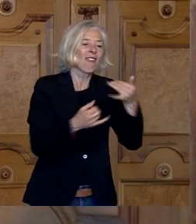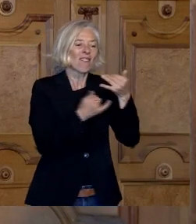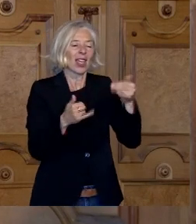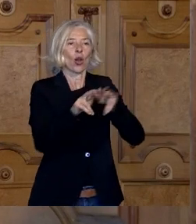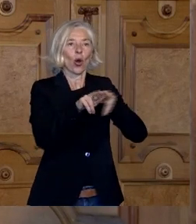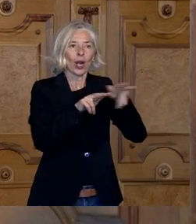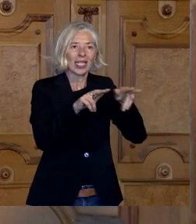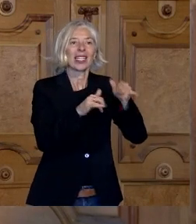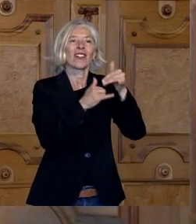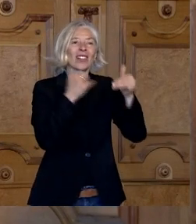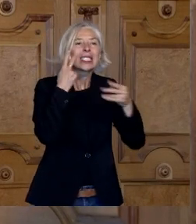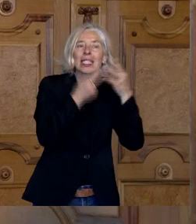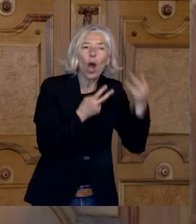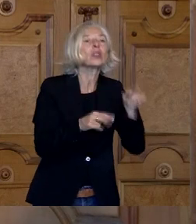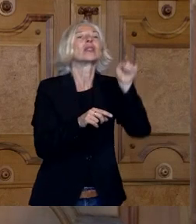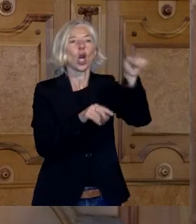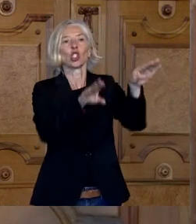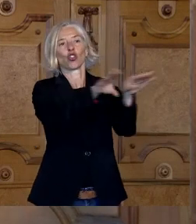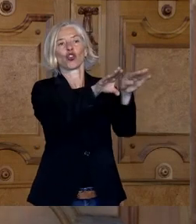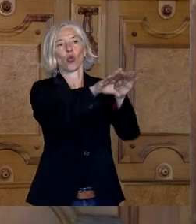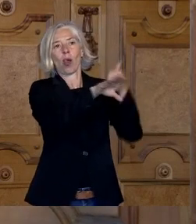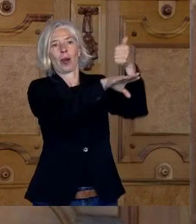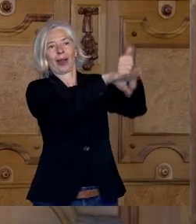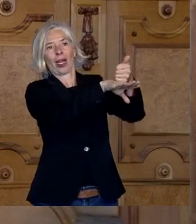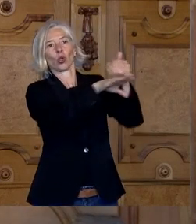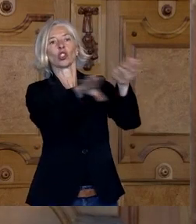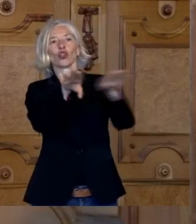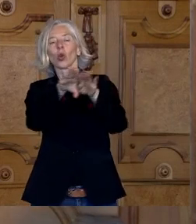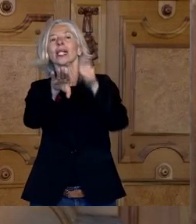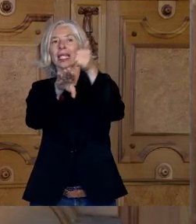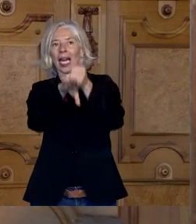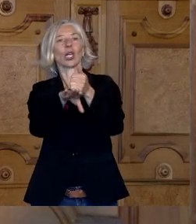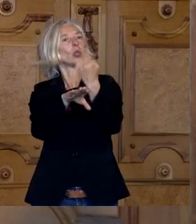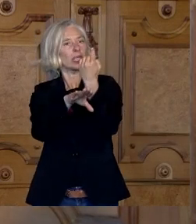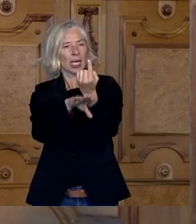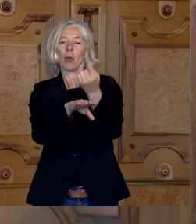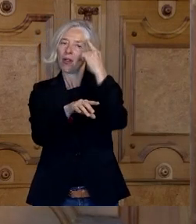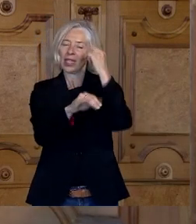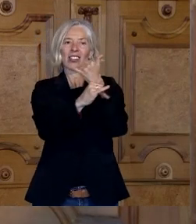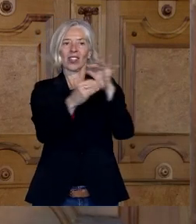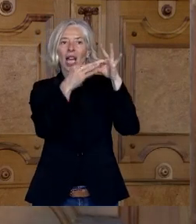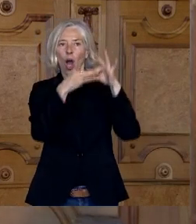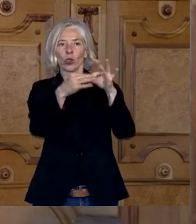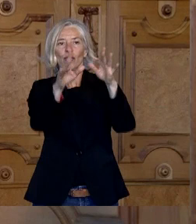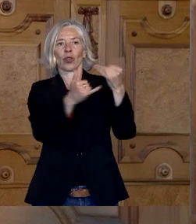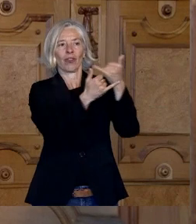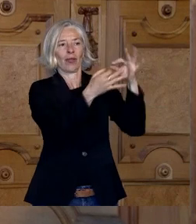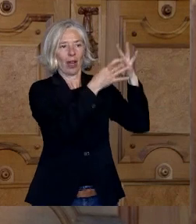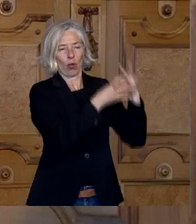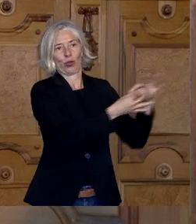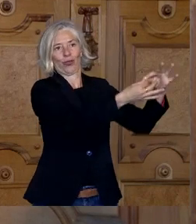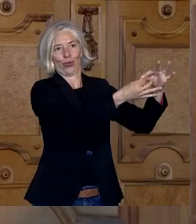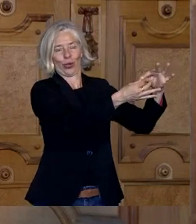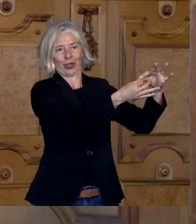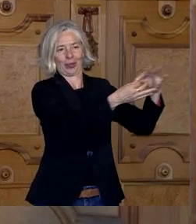sich obliegt den jeweiligen Schulleitungen für die jeweilige Schule unter den jeweiligen individuellen Rahmenbedingungen bezüglich